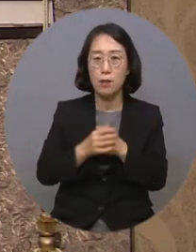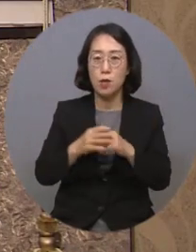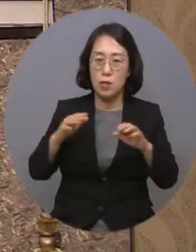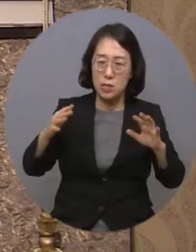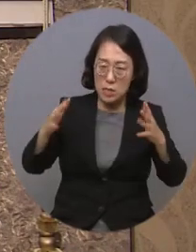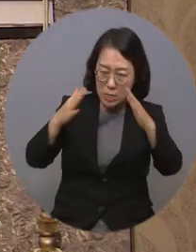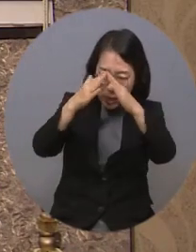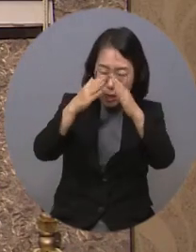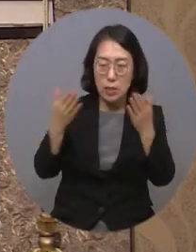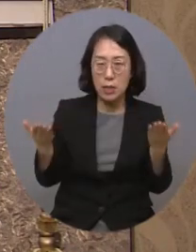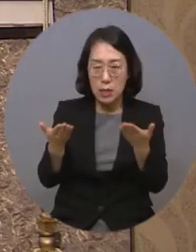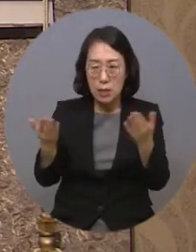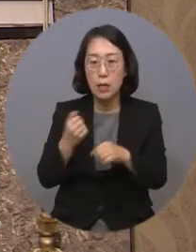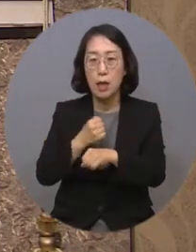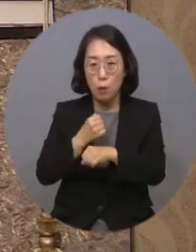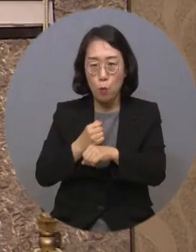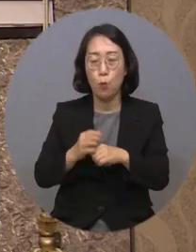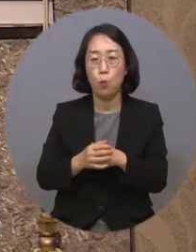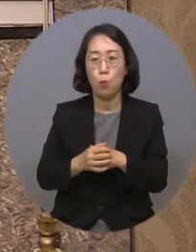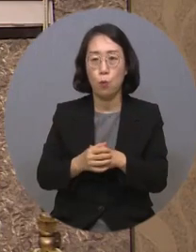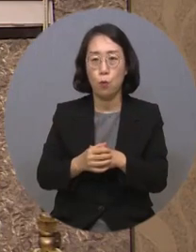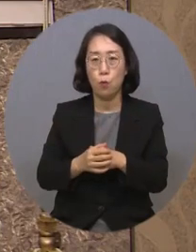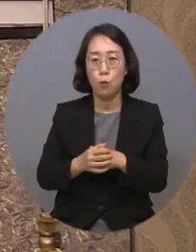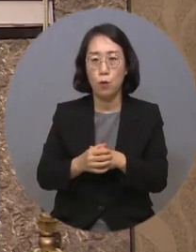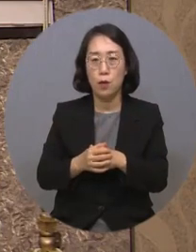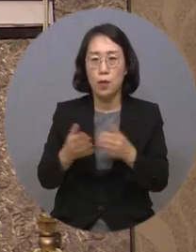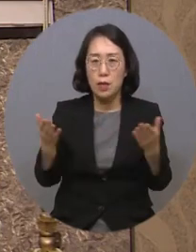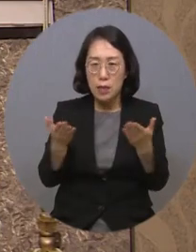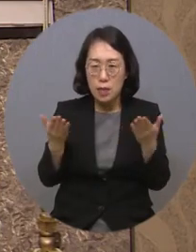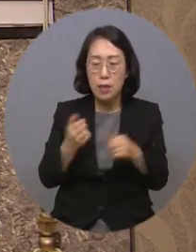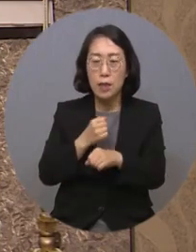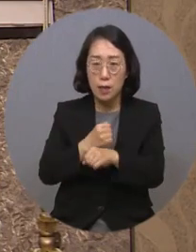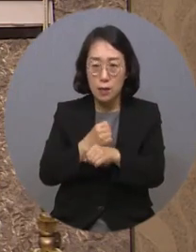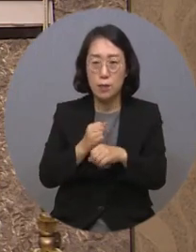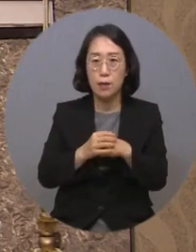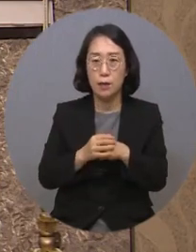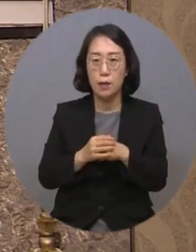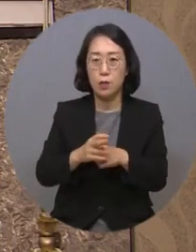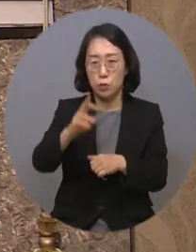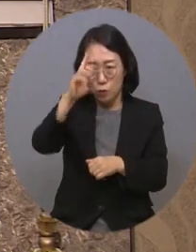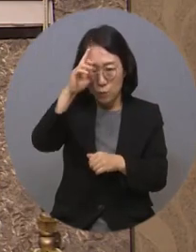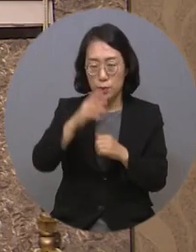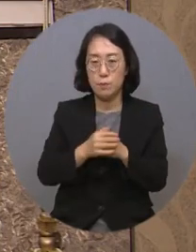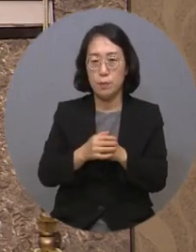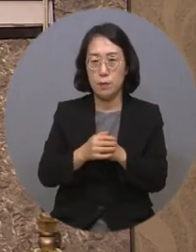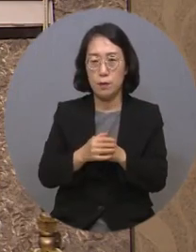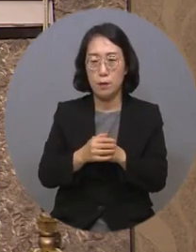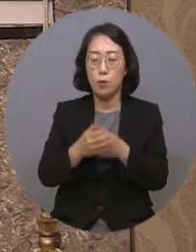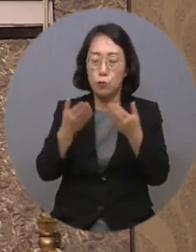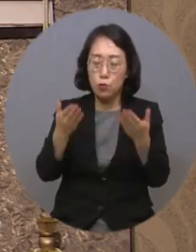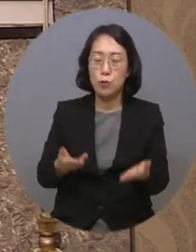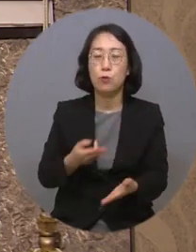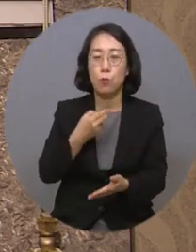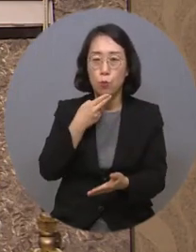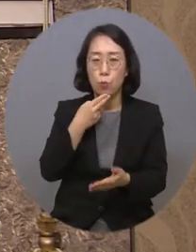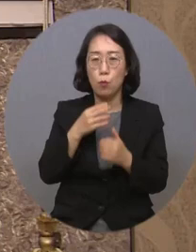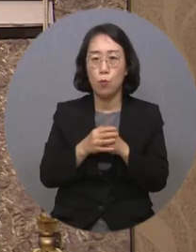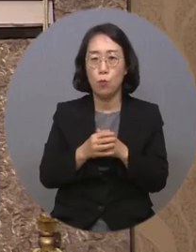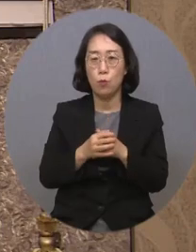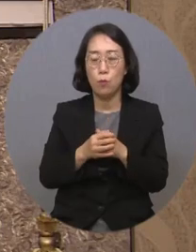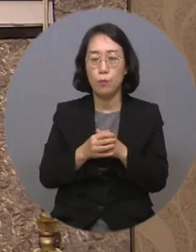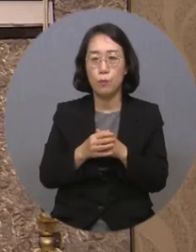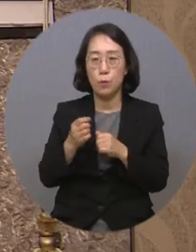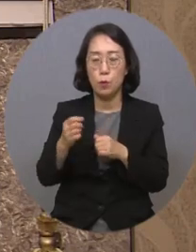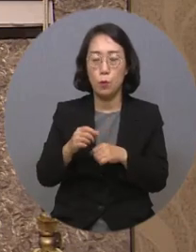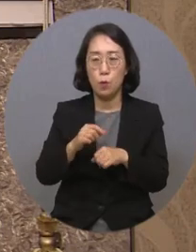하고 또 이제 그 일을 많이 해야 되니까 네. 점심시간도 거의 쉬지도 않고 또